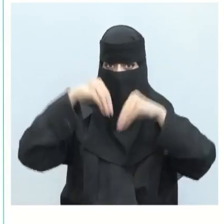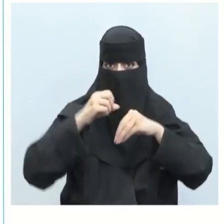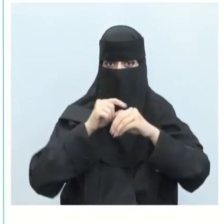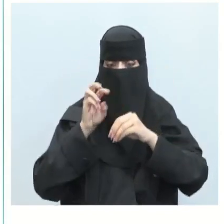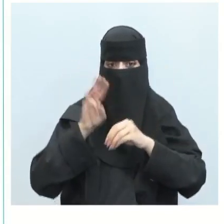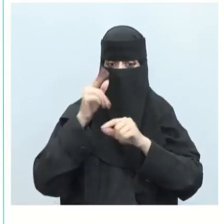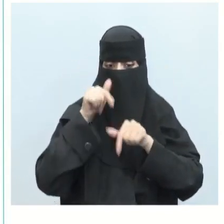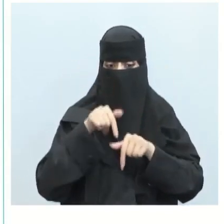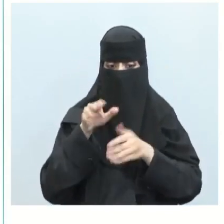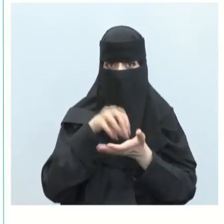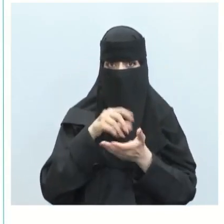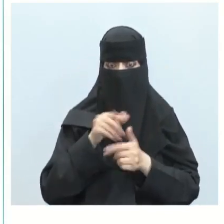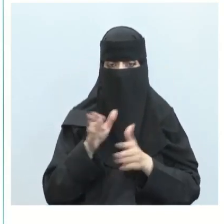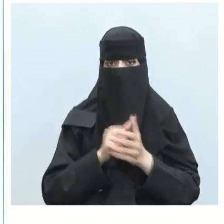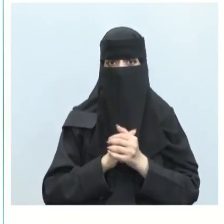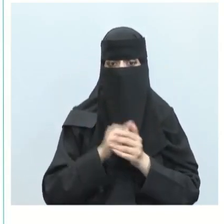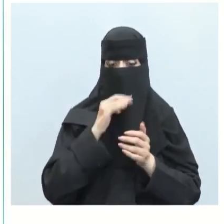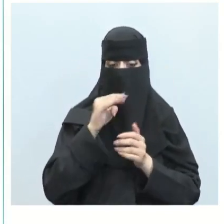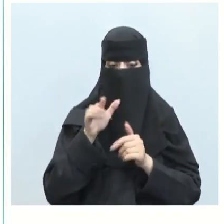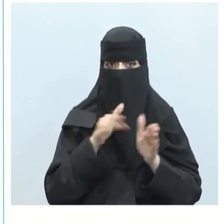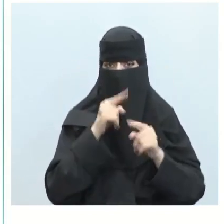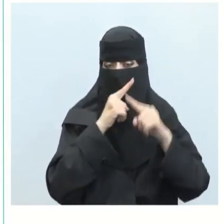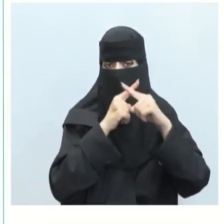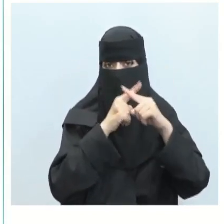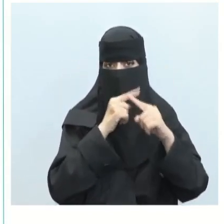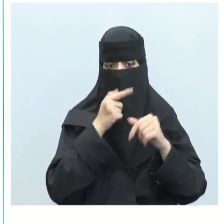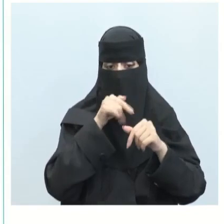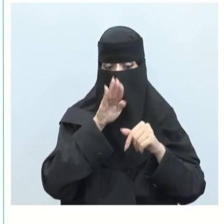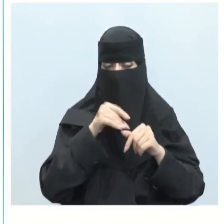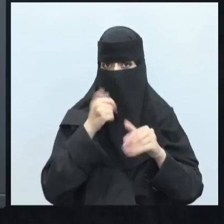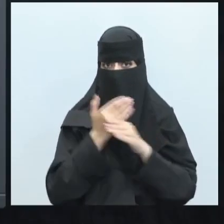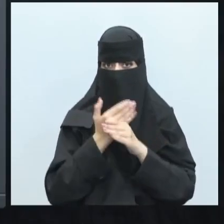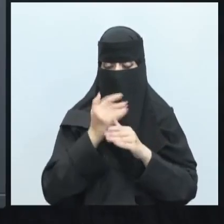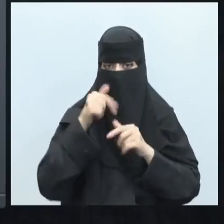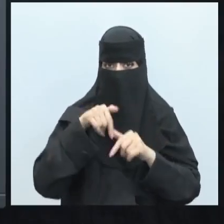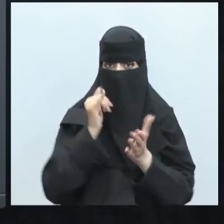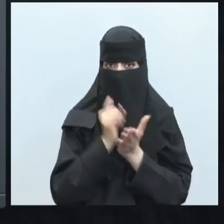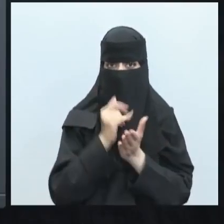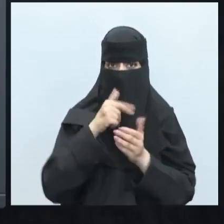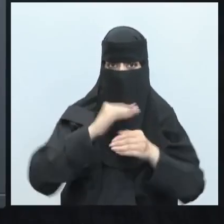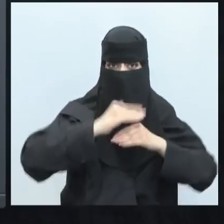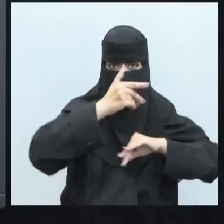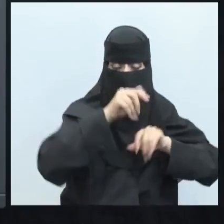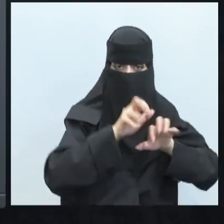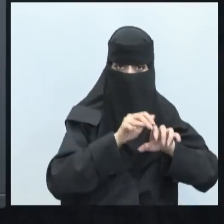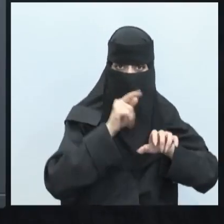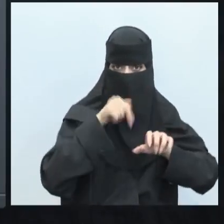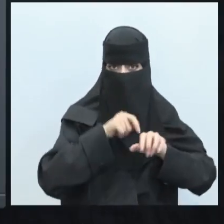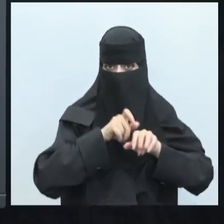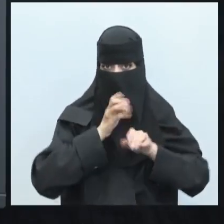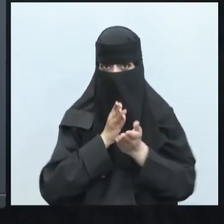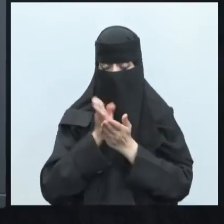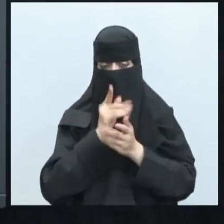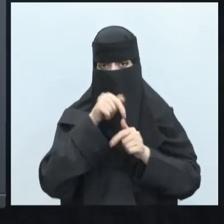الشبكه المحليه الاجابه هنا خاطئه لان الجهاز الذي كان مسؤول عن توجيه حركه